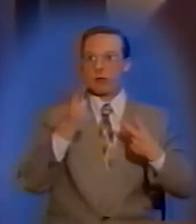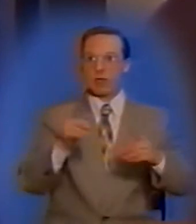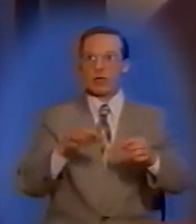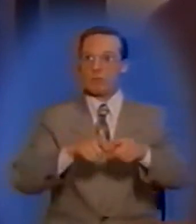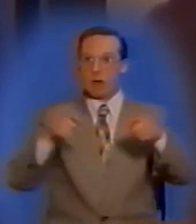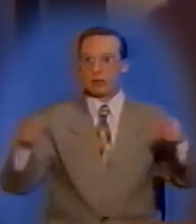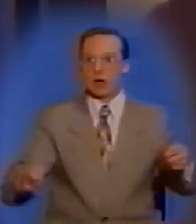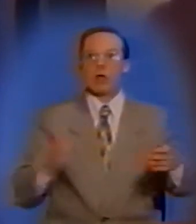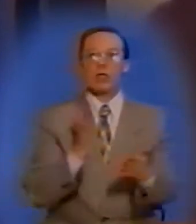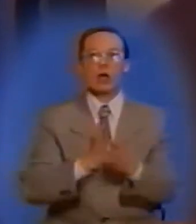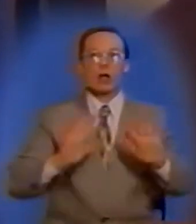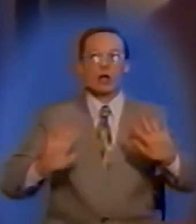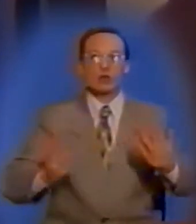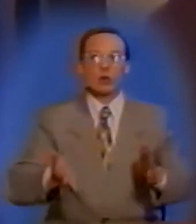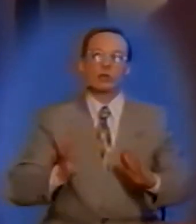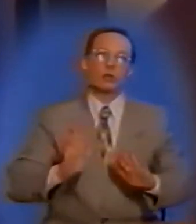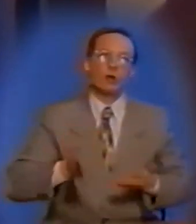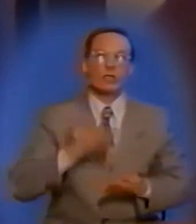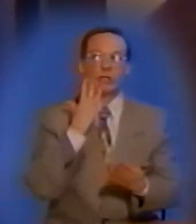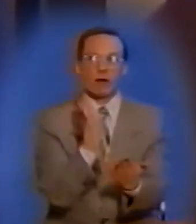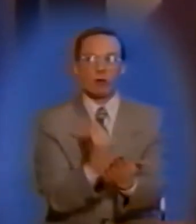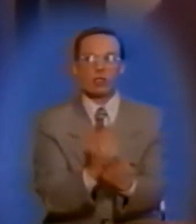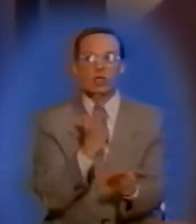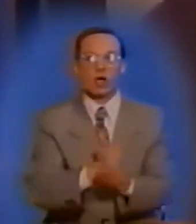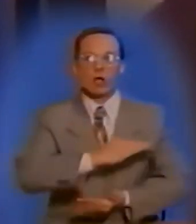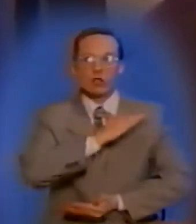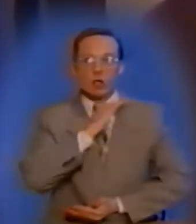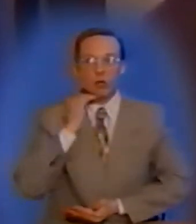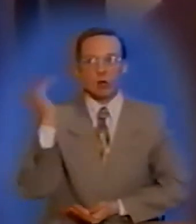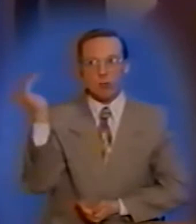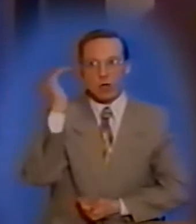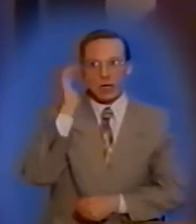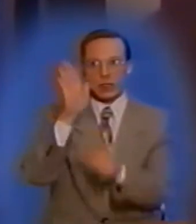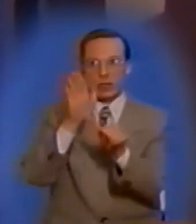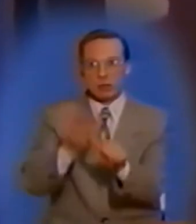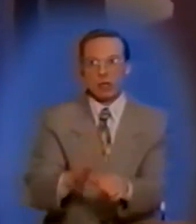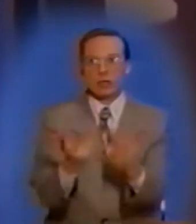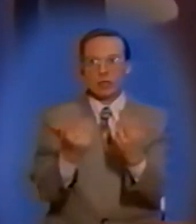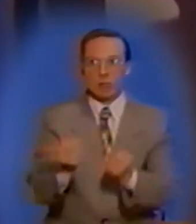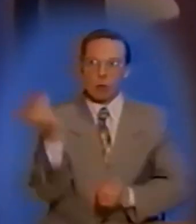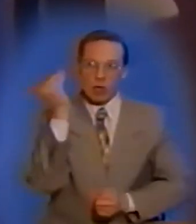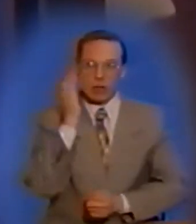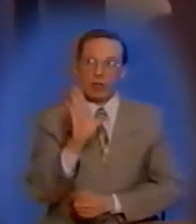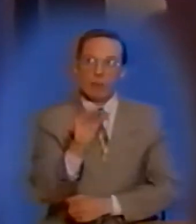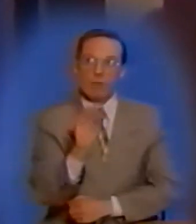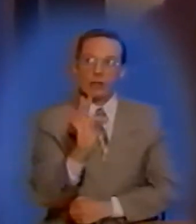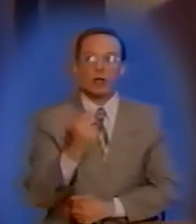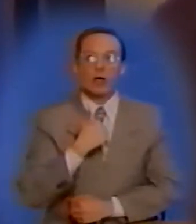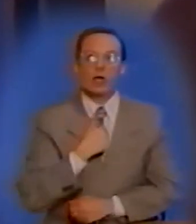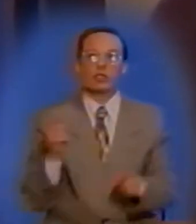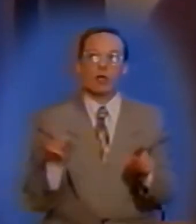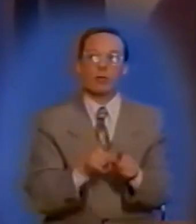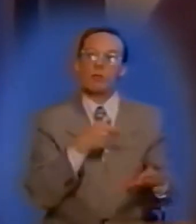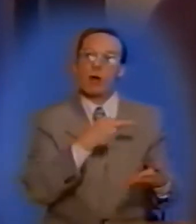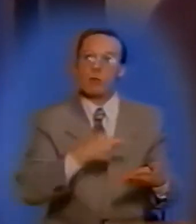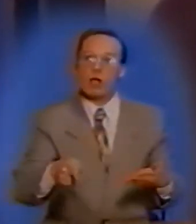Tarsi kažkoks yra. Tai yra, nu kaip, savotiškai. Tai yra daugiau tokia moralinė diskriminacija. Taip, moralinė. Bet aš taip pat pabrėžiu,